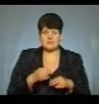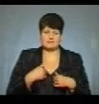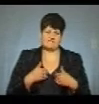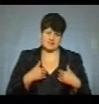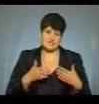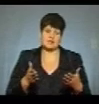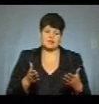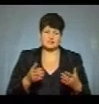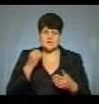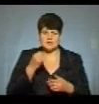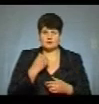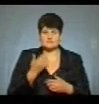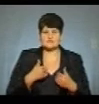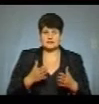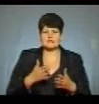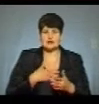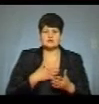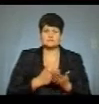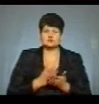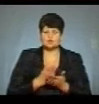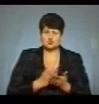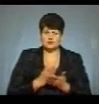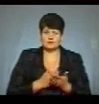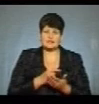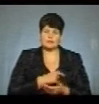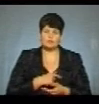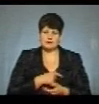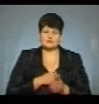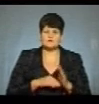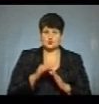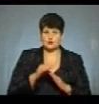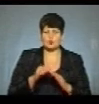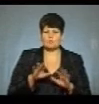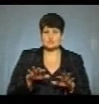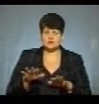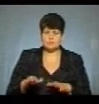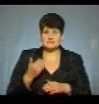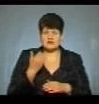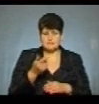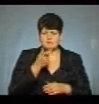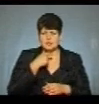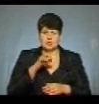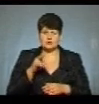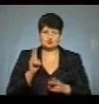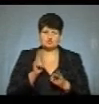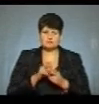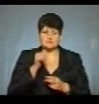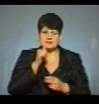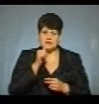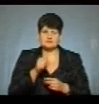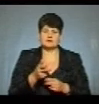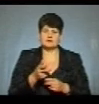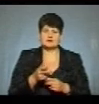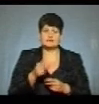і дякуємо за відкритість нашим чиновникам, депутатам, високопосадовцям і вам, пане Олександре. Зустрінемося завтра у цій же порі,